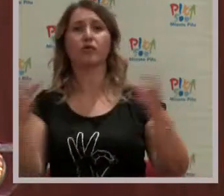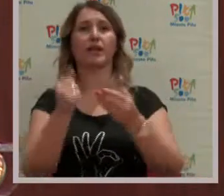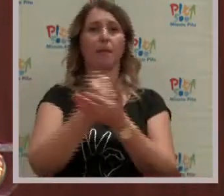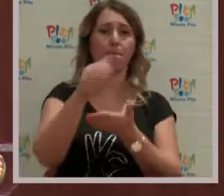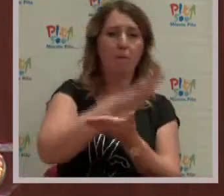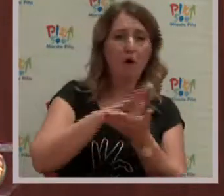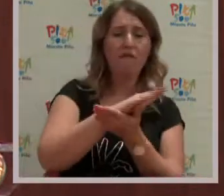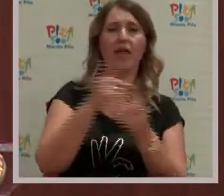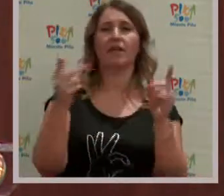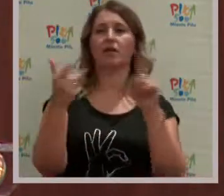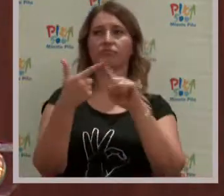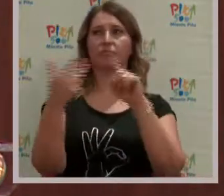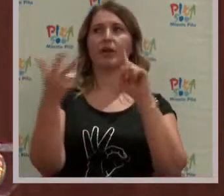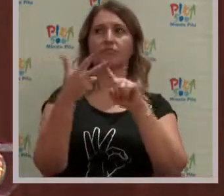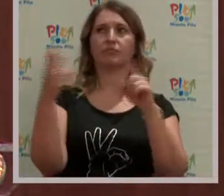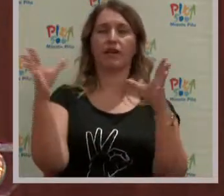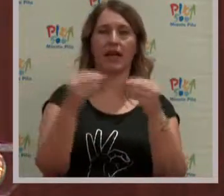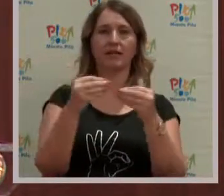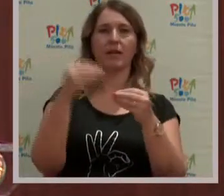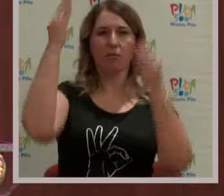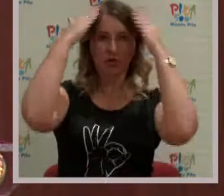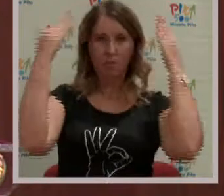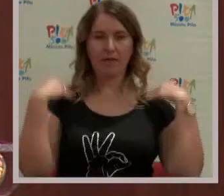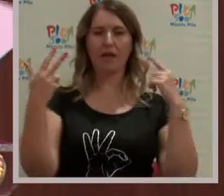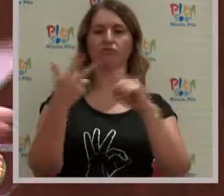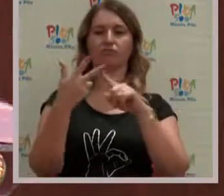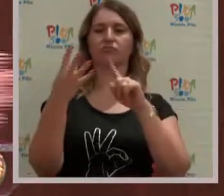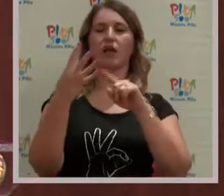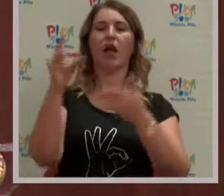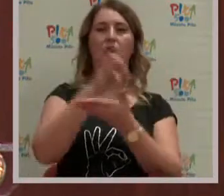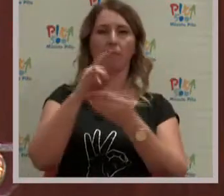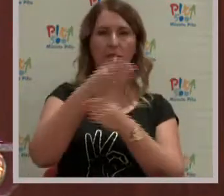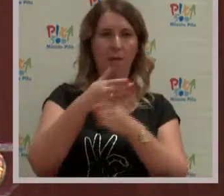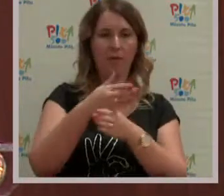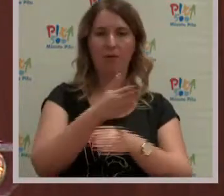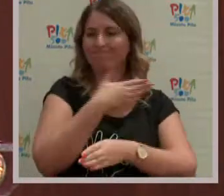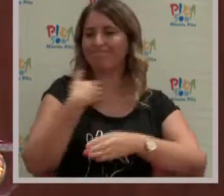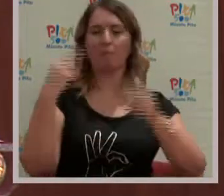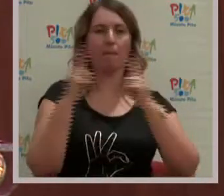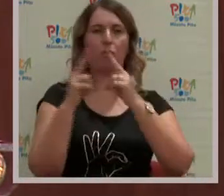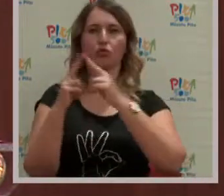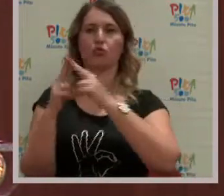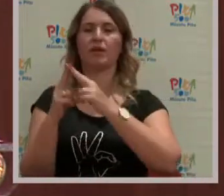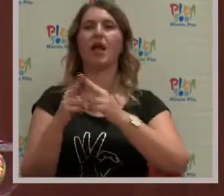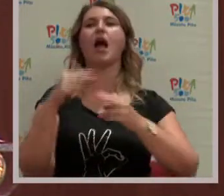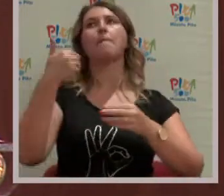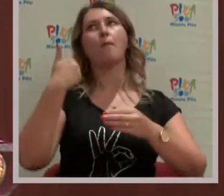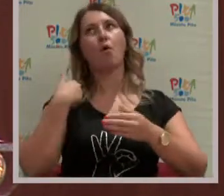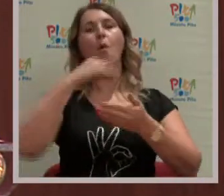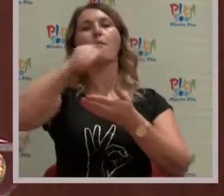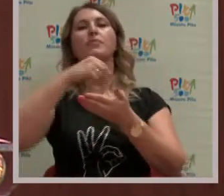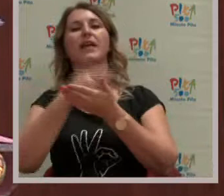szpitalem wielkopolskim Centrum Onkologii, a gminą Piła, które było podpisane w 2013